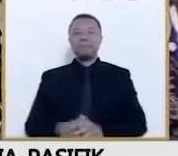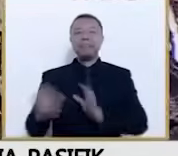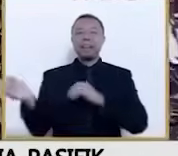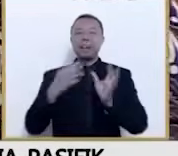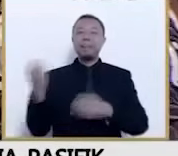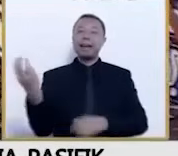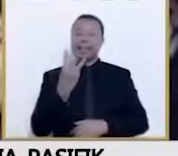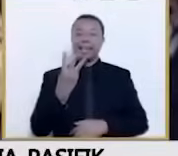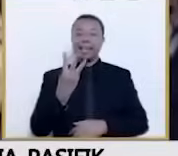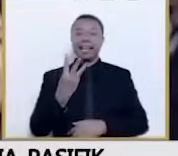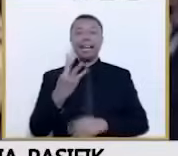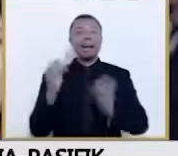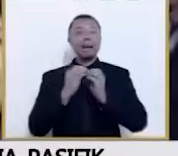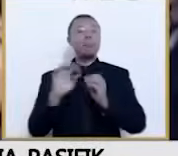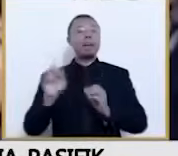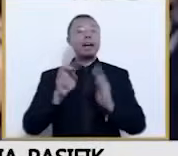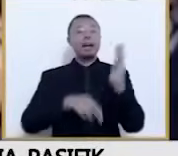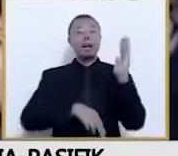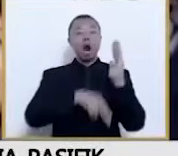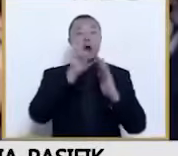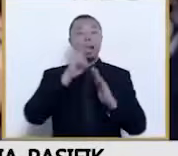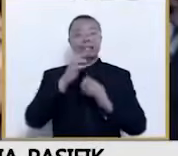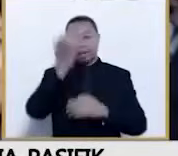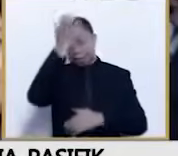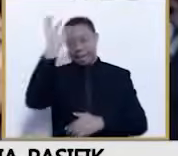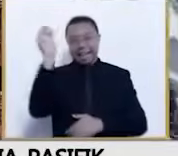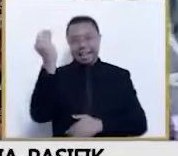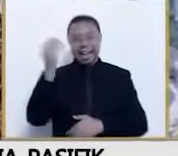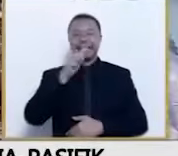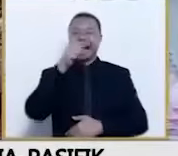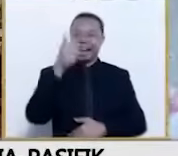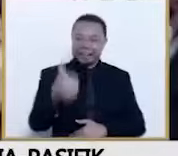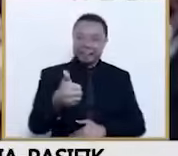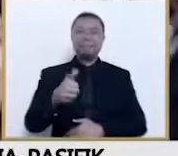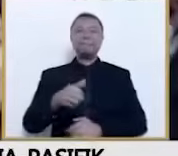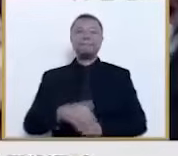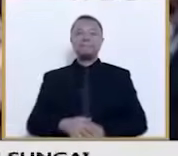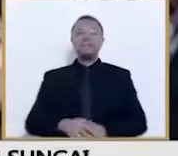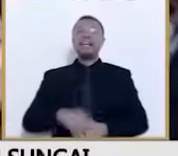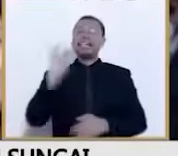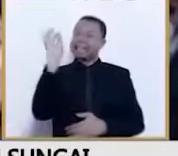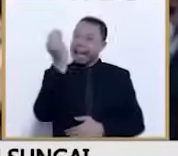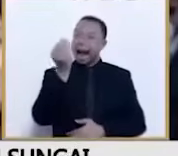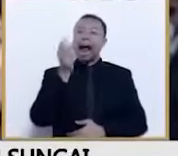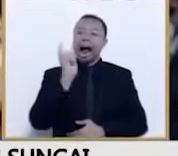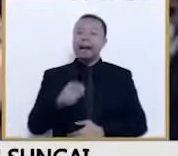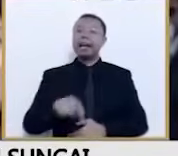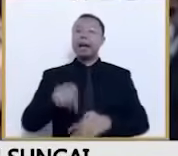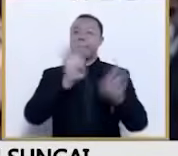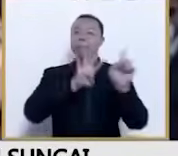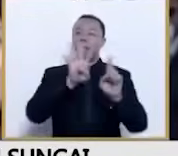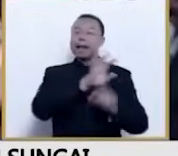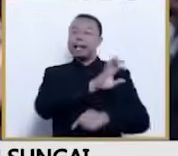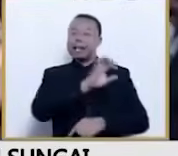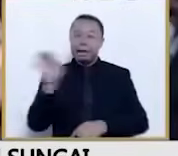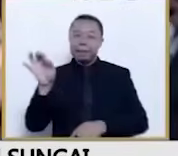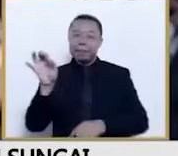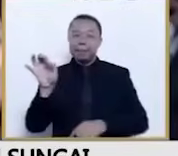Debat ketiga diadakan di Hotel Sultan Jakarta. Di Jakarta ada